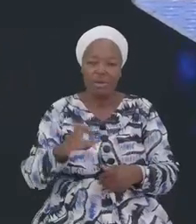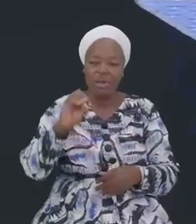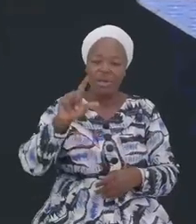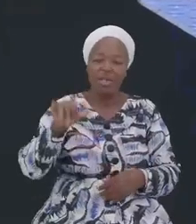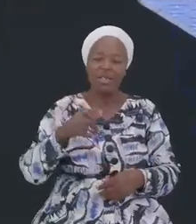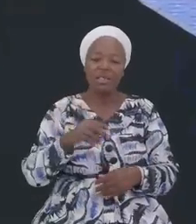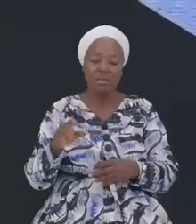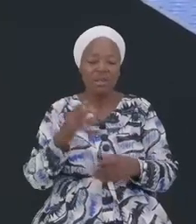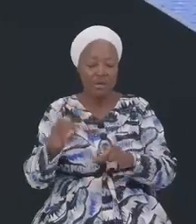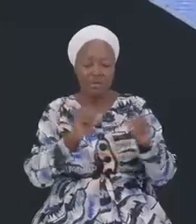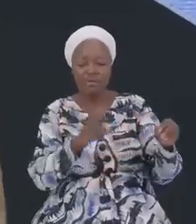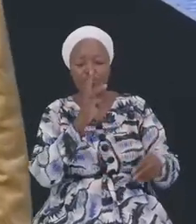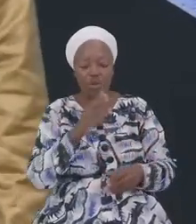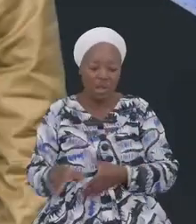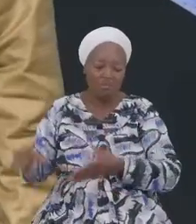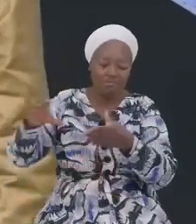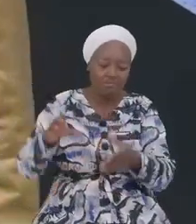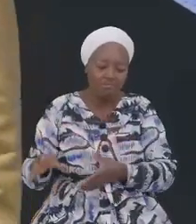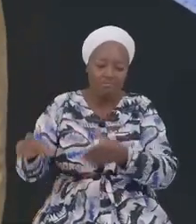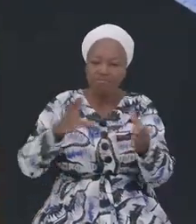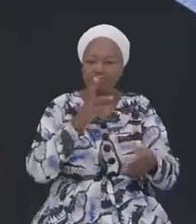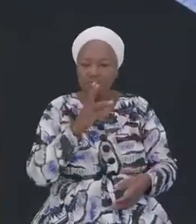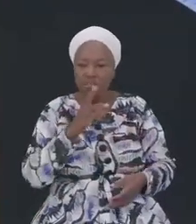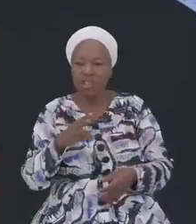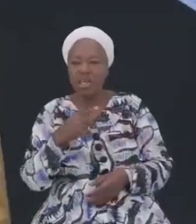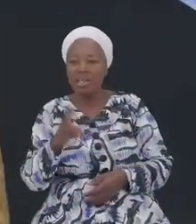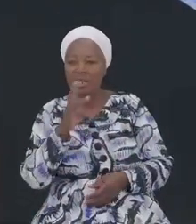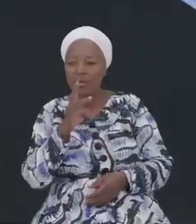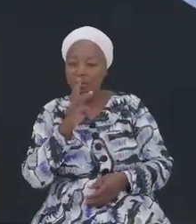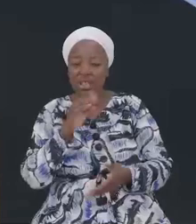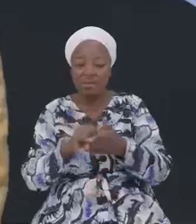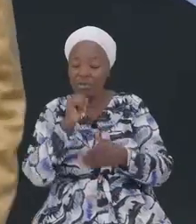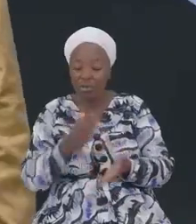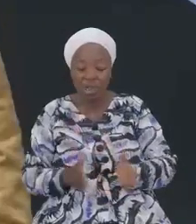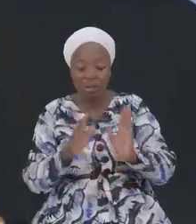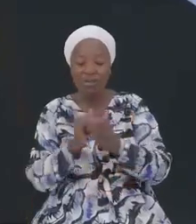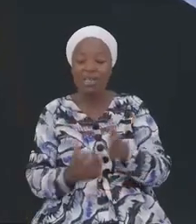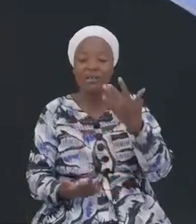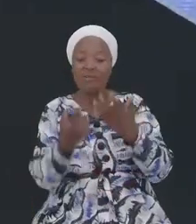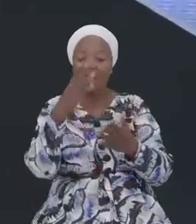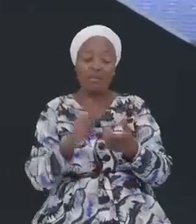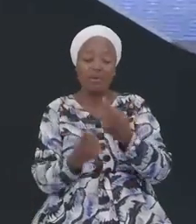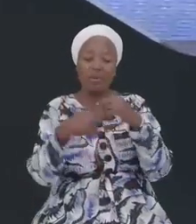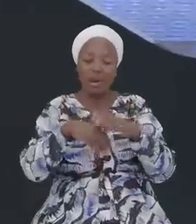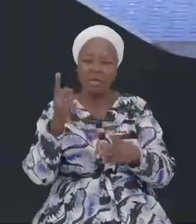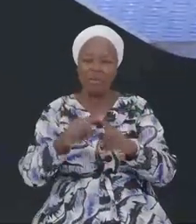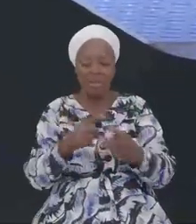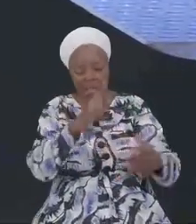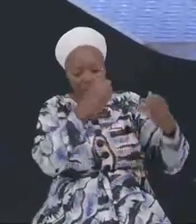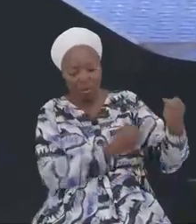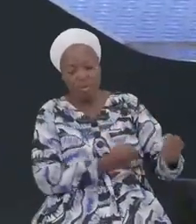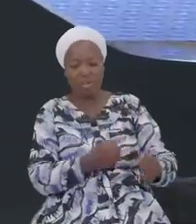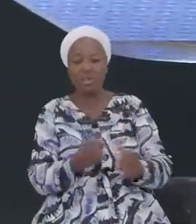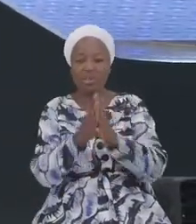Il a dit, versez de l'eau. L'eau qui ne va même pas permettre au feu de s'allumer. Et maintenant, une prière